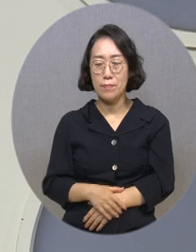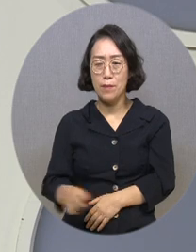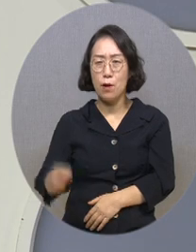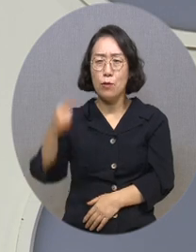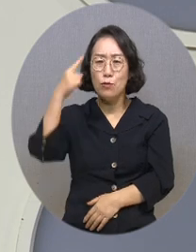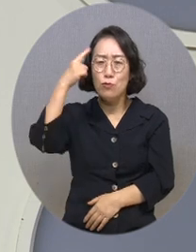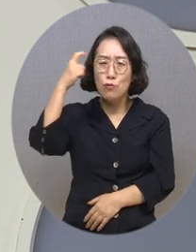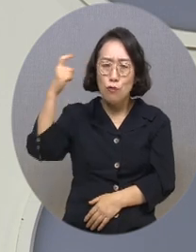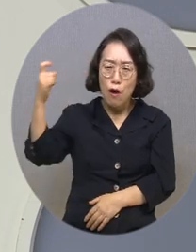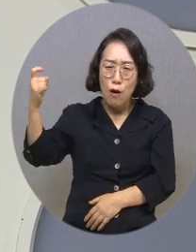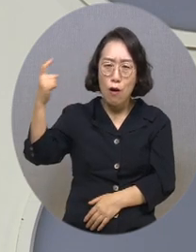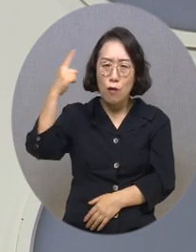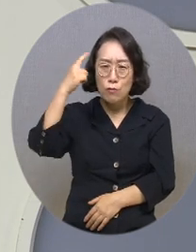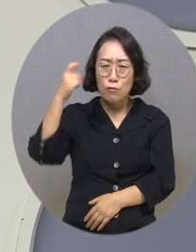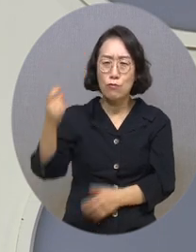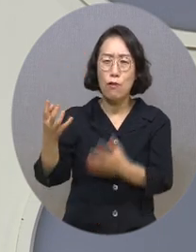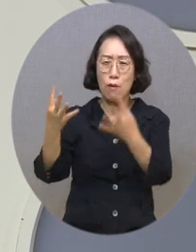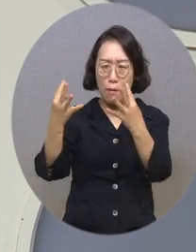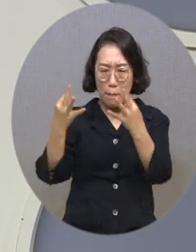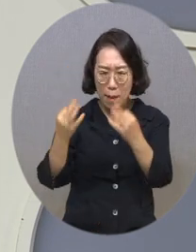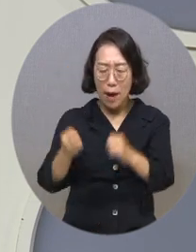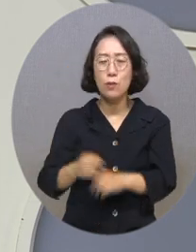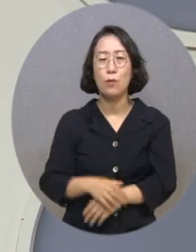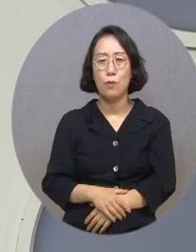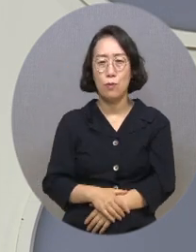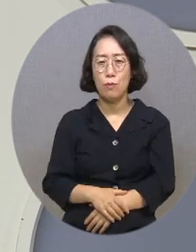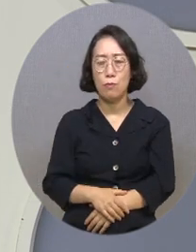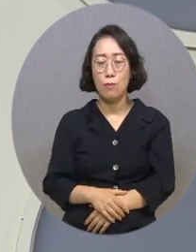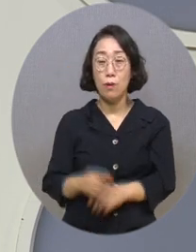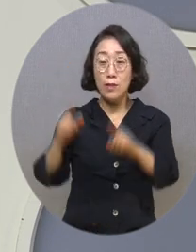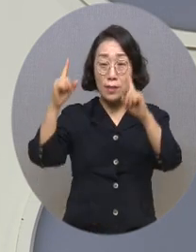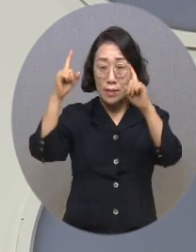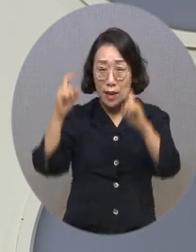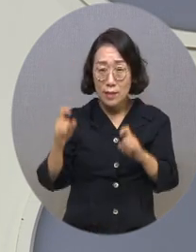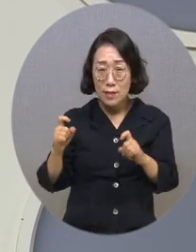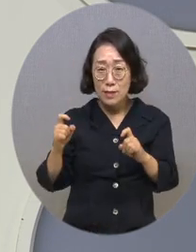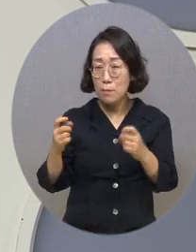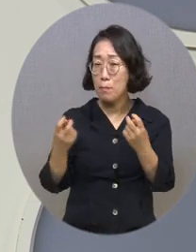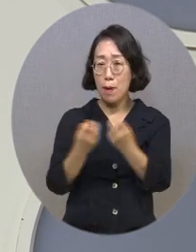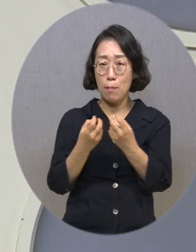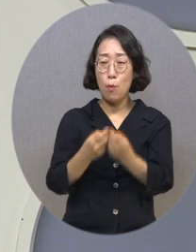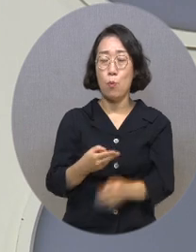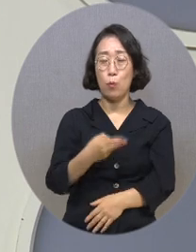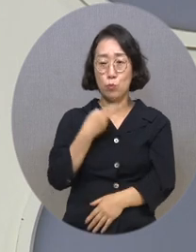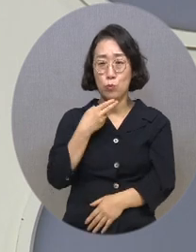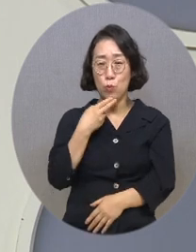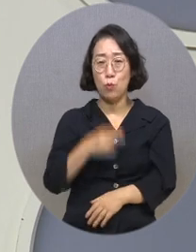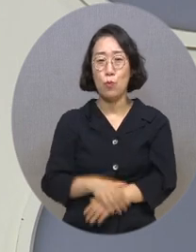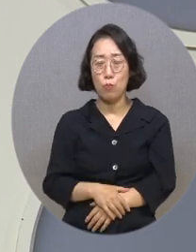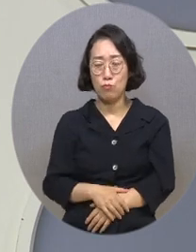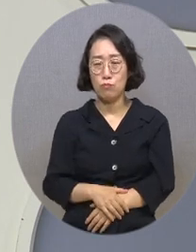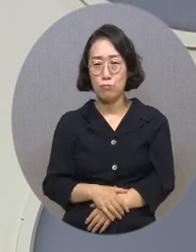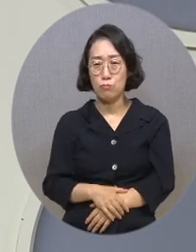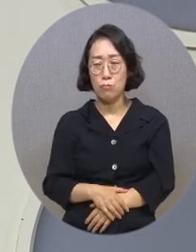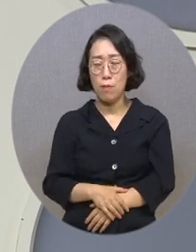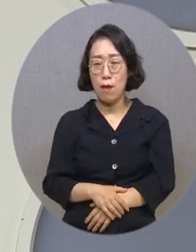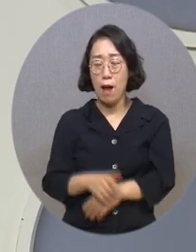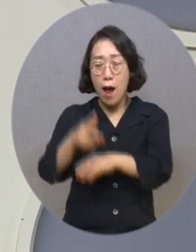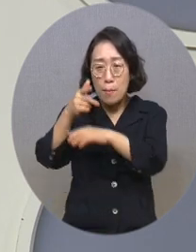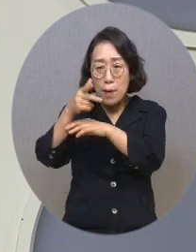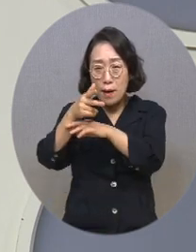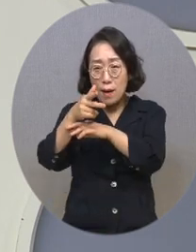그런 추억이 많은데 그때는. 사진을 찍을 수 있는 방법이 카메라가 있어야 되는데 그렇지. 없잖아요.